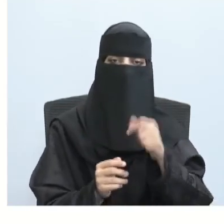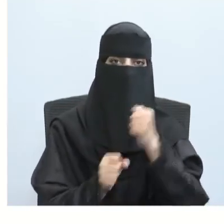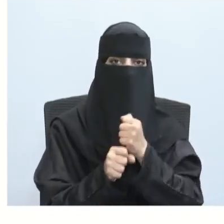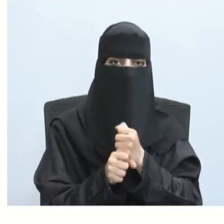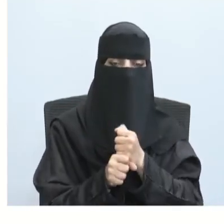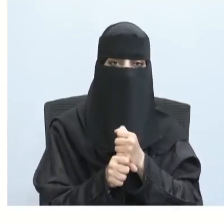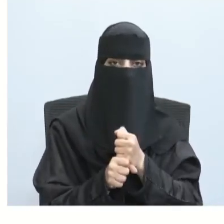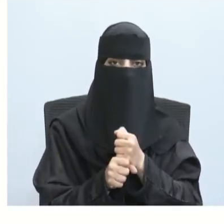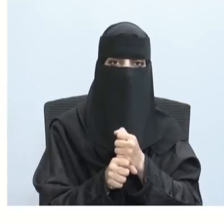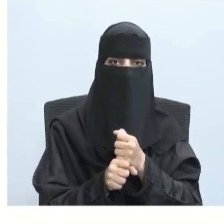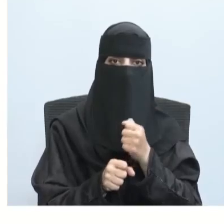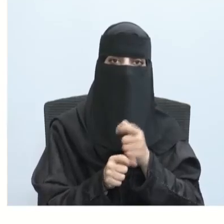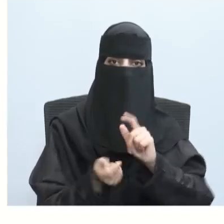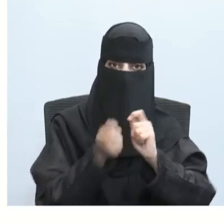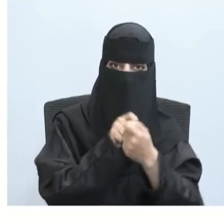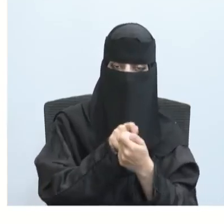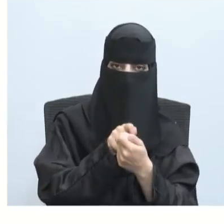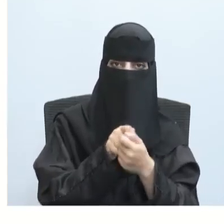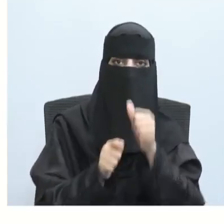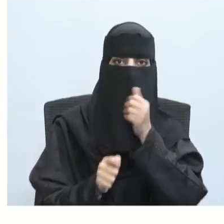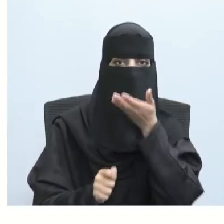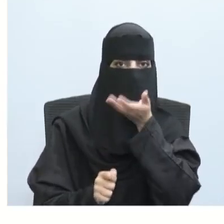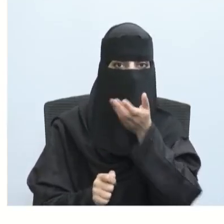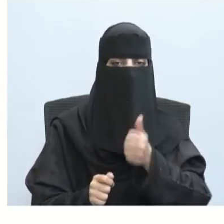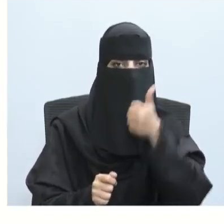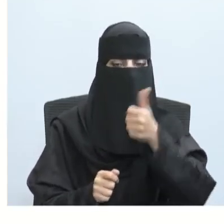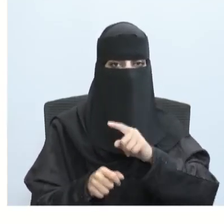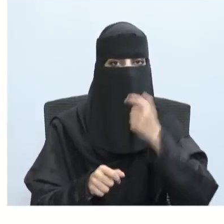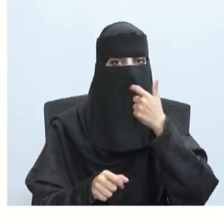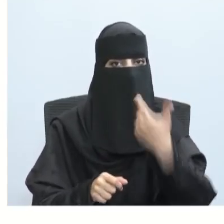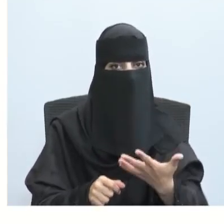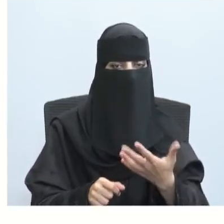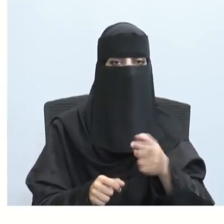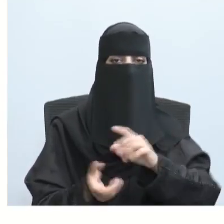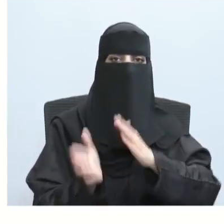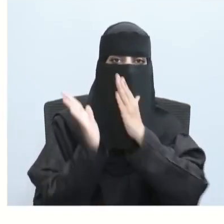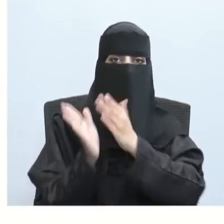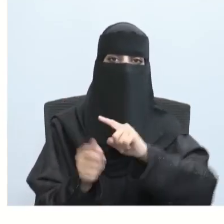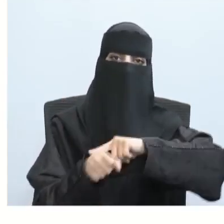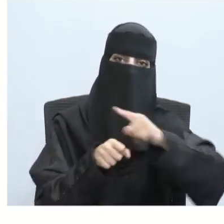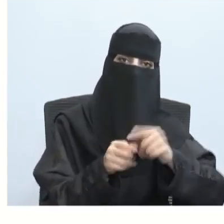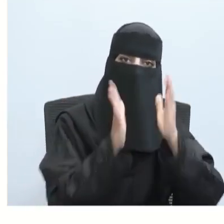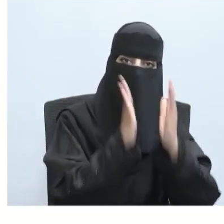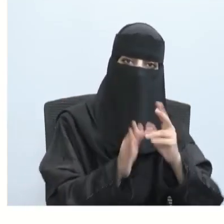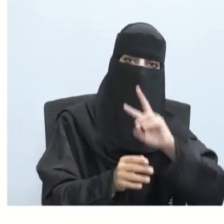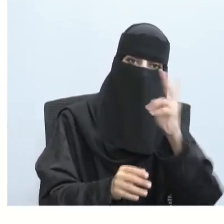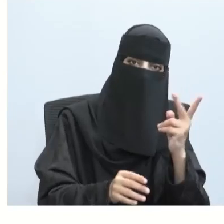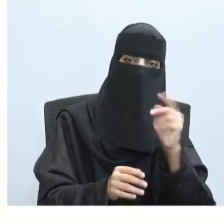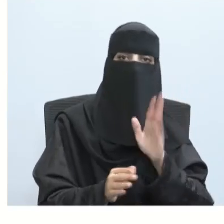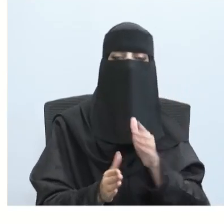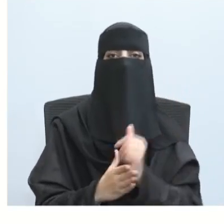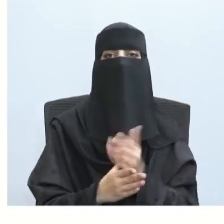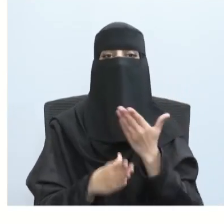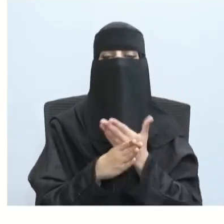يقوم او نقوم بتحويل الماء بسهوله ما بين حاله الى حاله اخرى